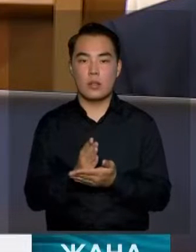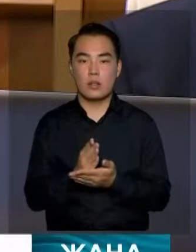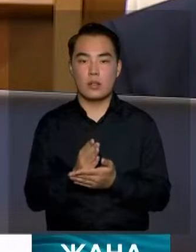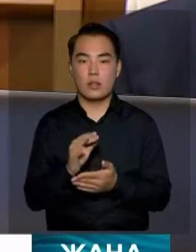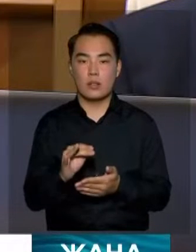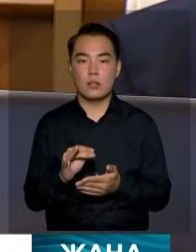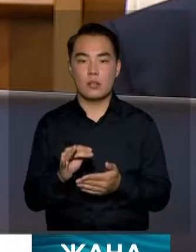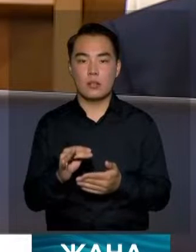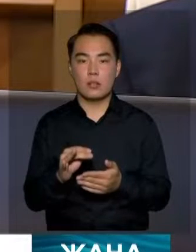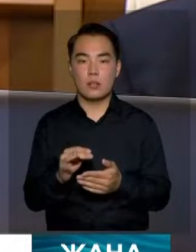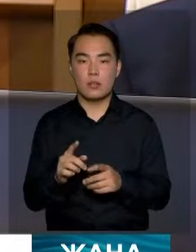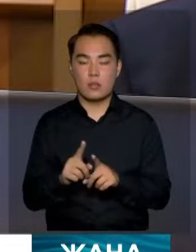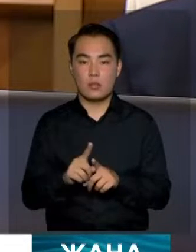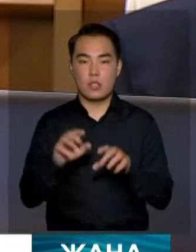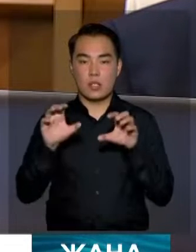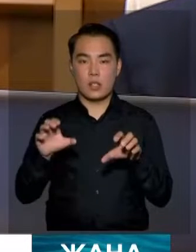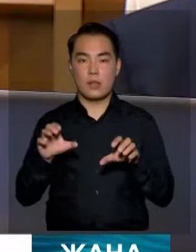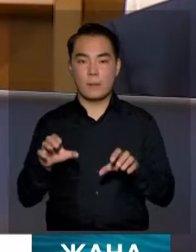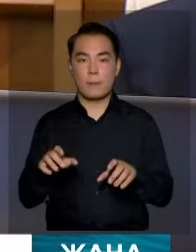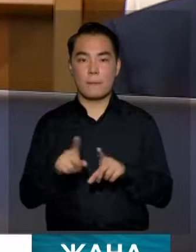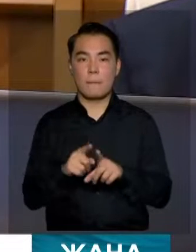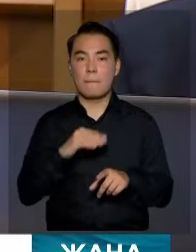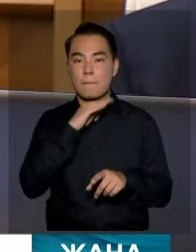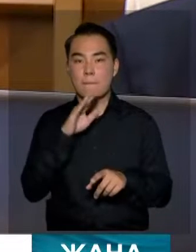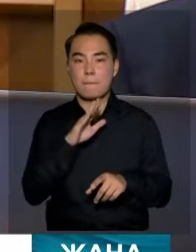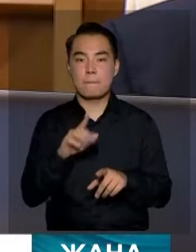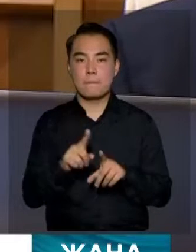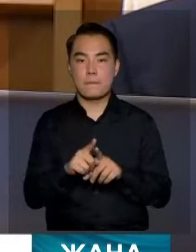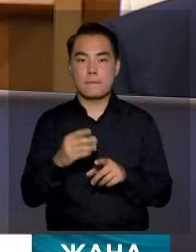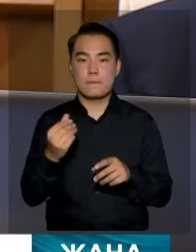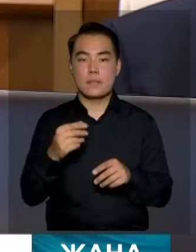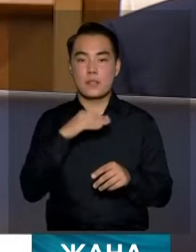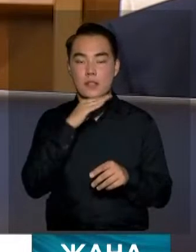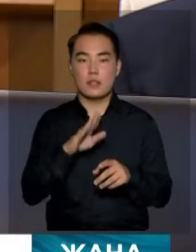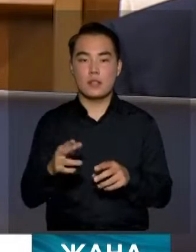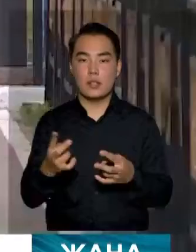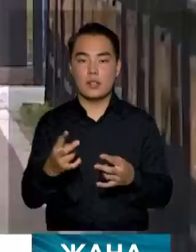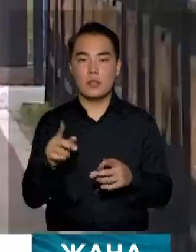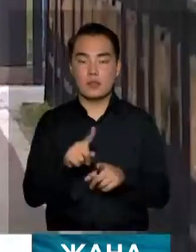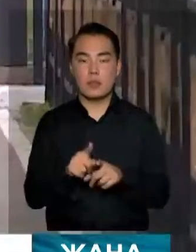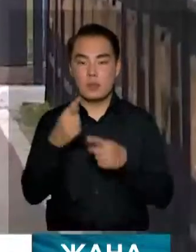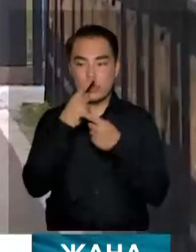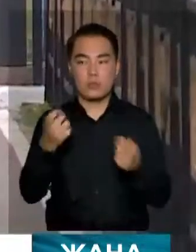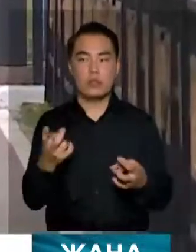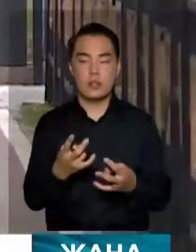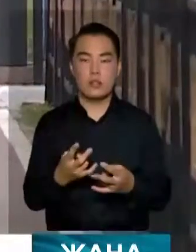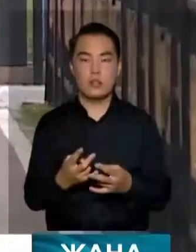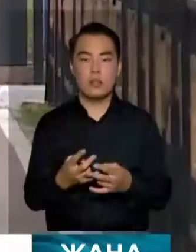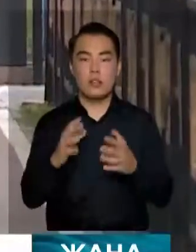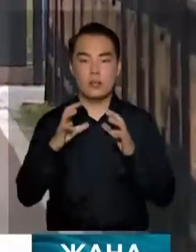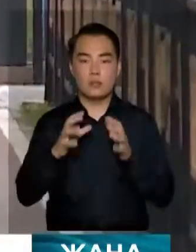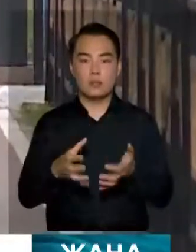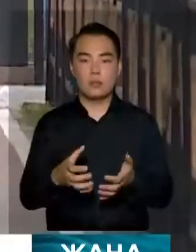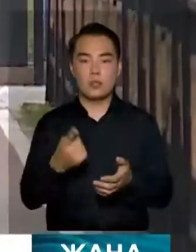тұрмай. Әлбетте заң жобасын мақұлдаймыз. Бюджет тапшылығын толтыру керек. Тек парламентке күні бұрын ескертіңіздер. Елдің жалпы ішкі өнімі